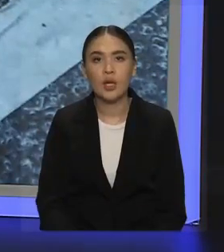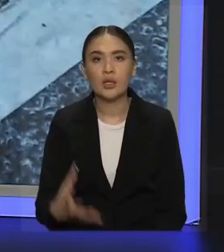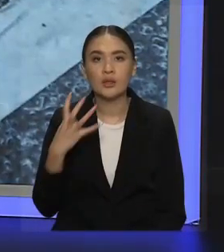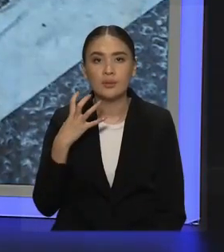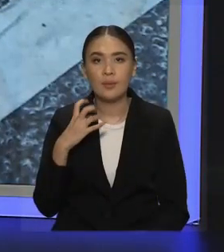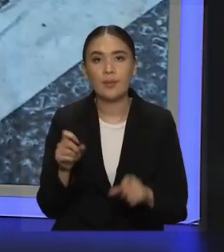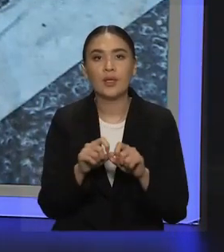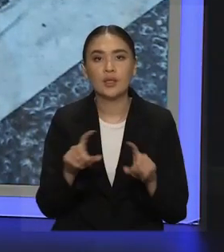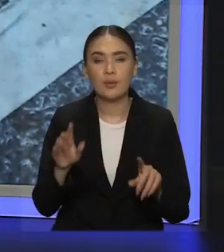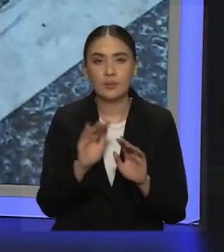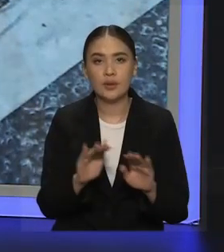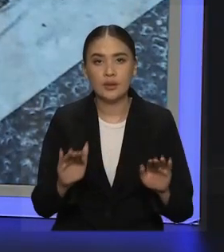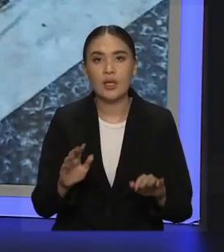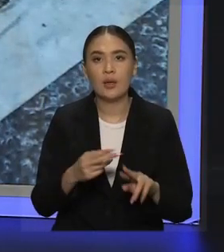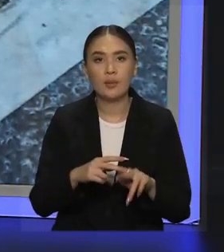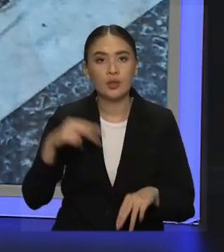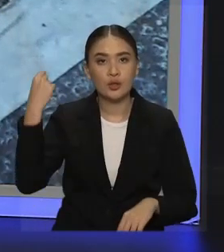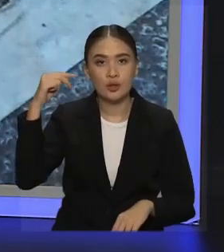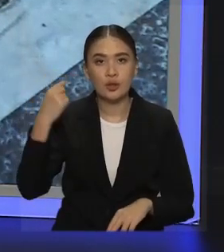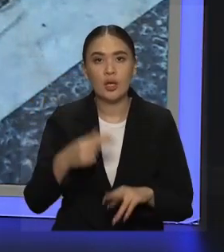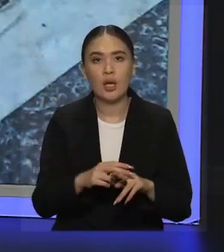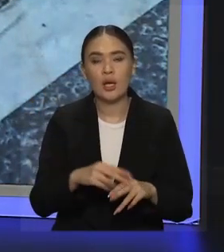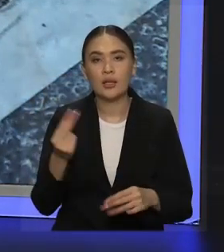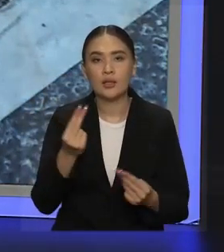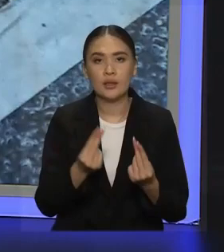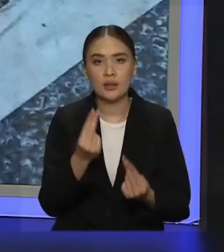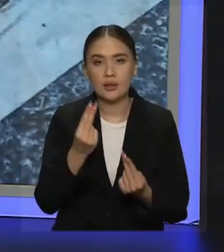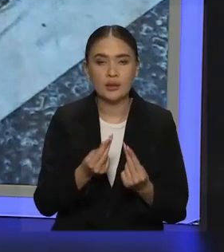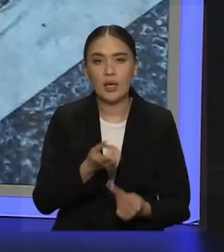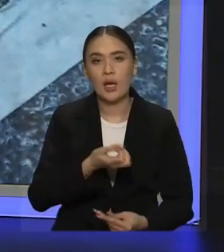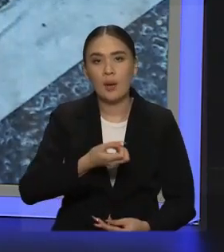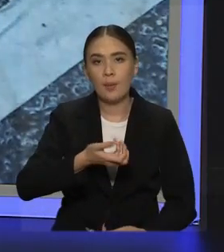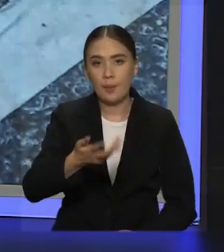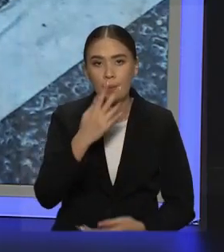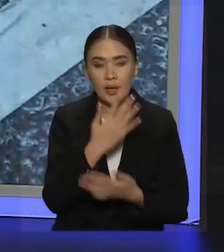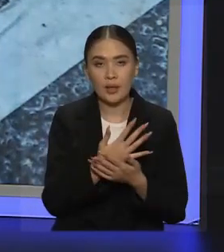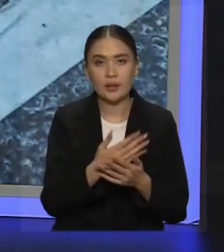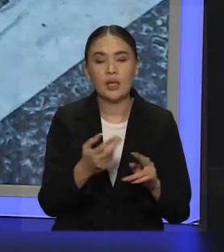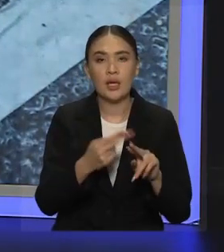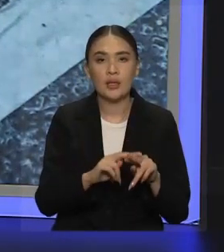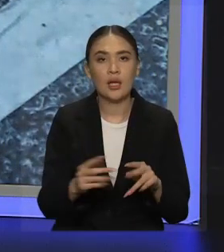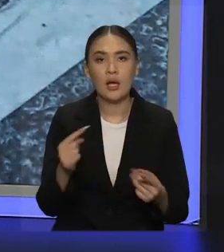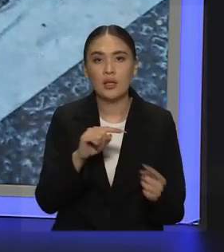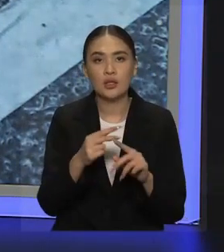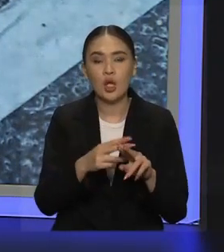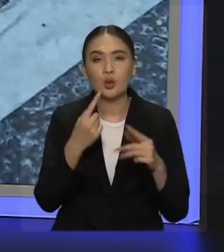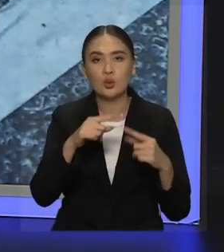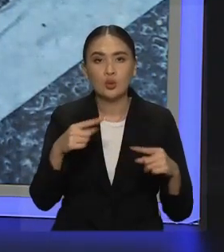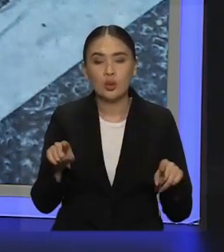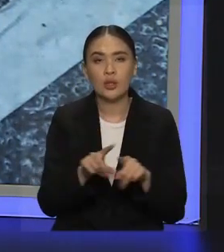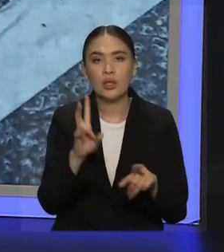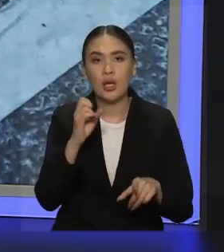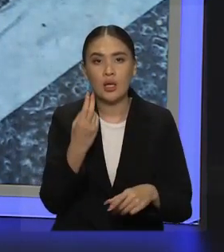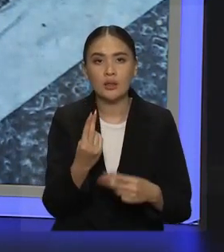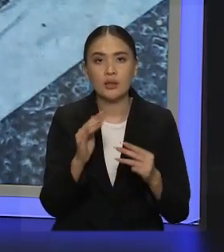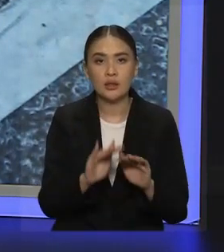Қызылордада мектеп оқушылары үзіліс кезінде асық ойнауды әдетке айналдырған. Олардың арасында өзге ұлт өкілдері де бар.